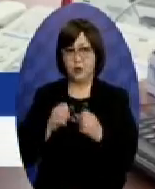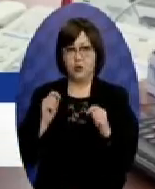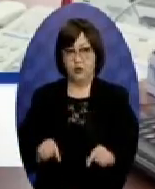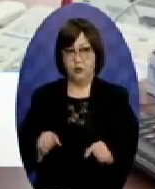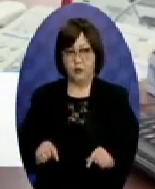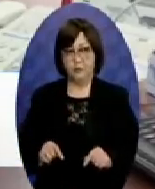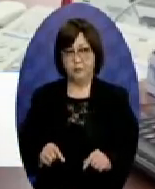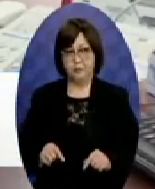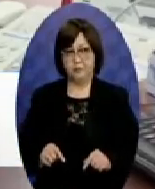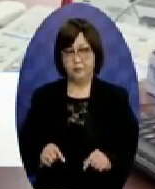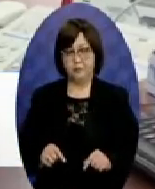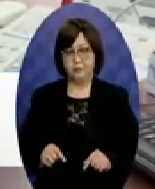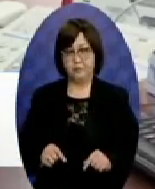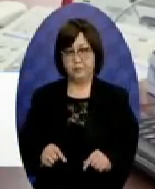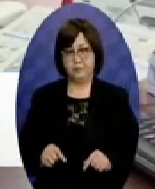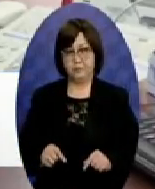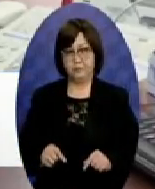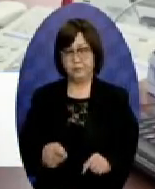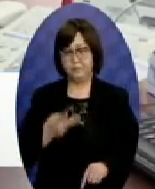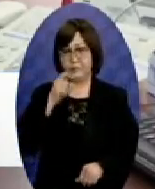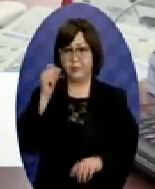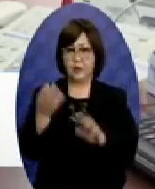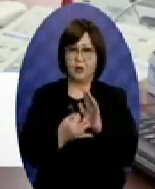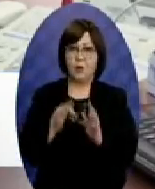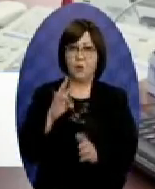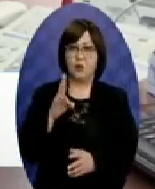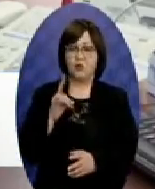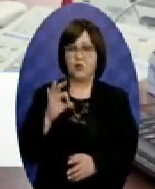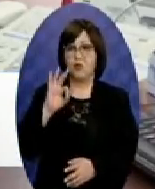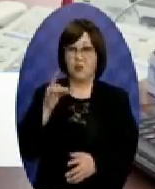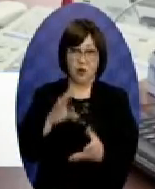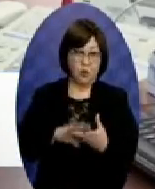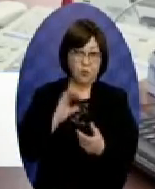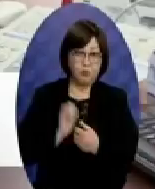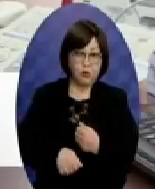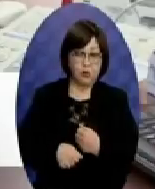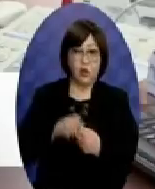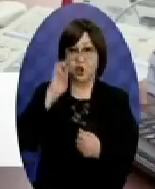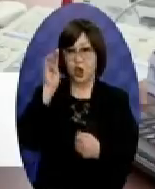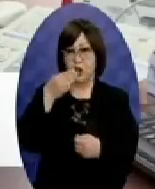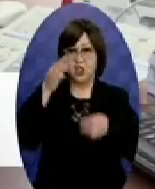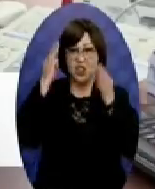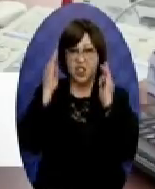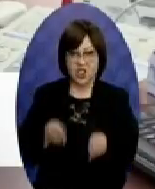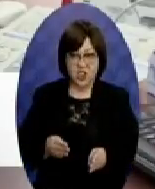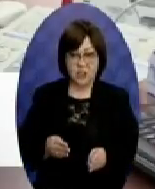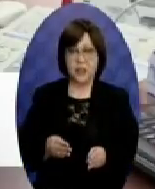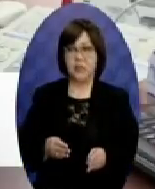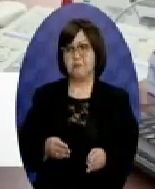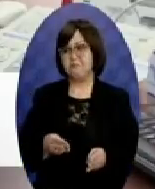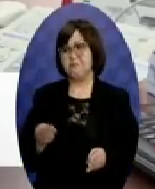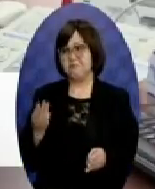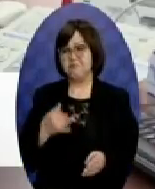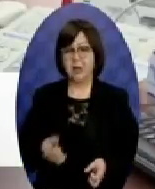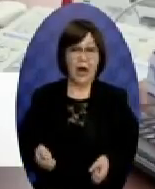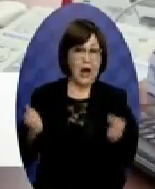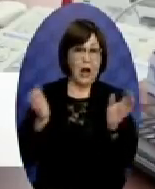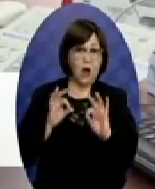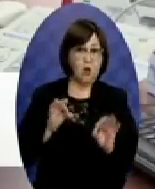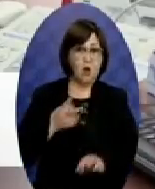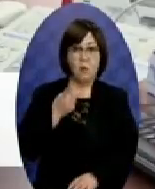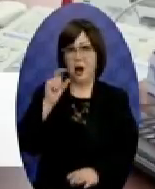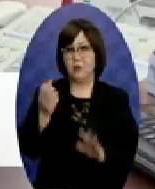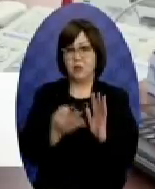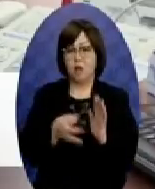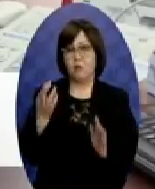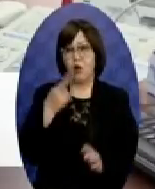бол 18 оны өр төлбөрийг одоо яг тодорхой шийдэх одоо олох одоо шийдвэр гараагүй байна. Тийм учраас 18 онд